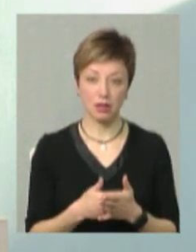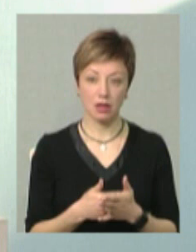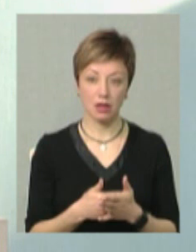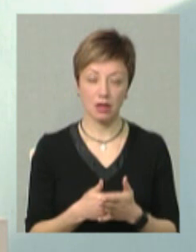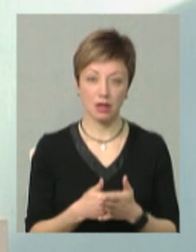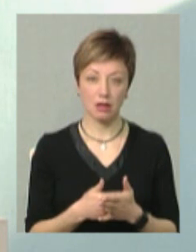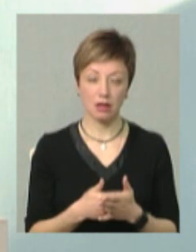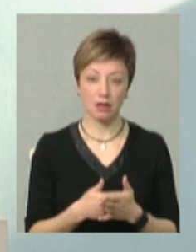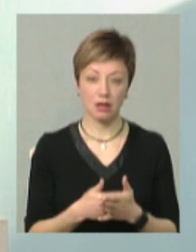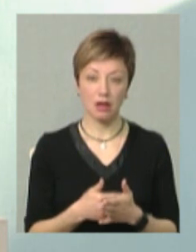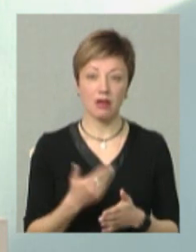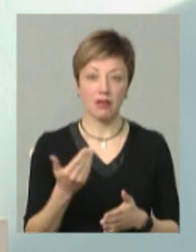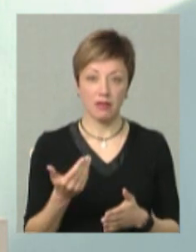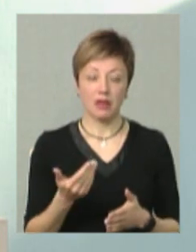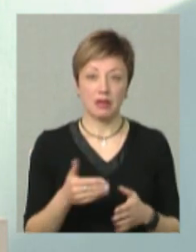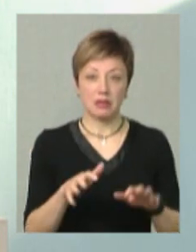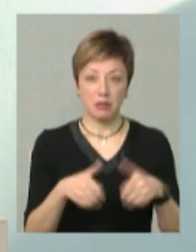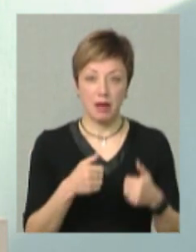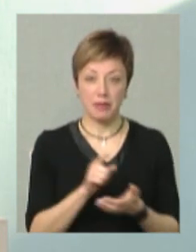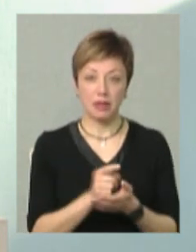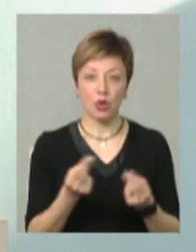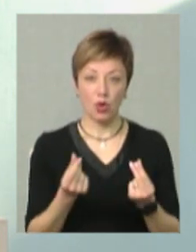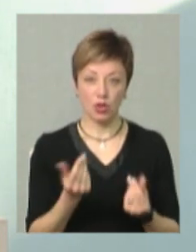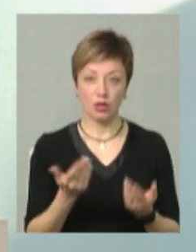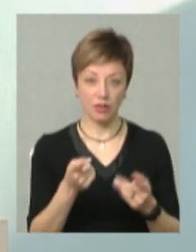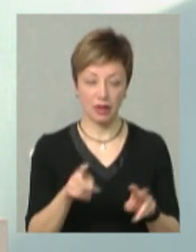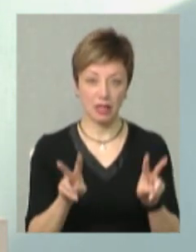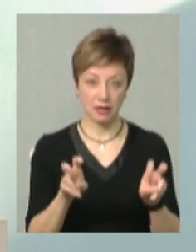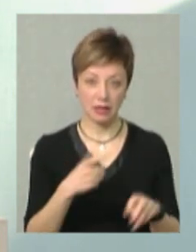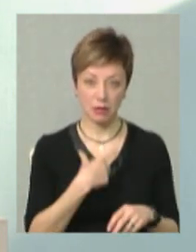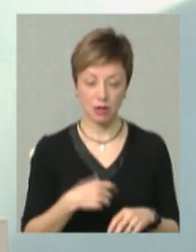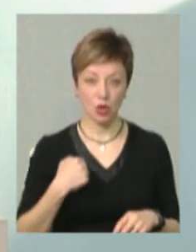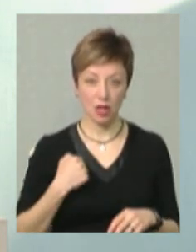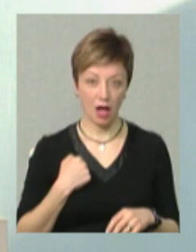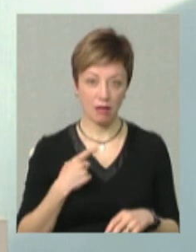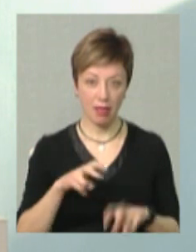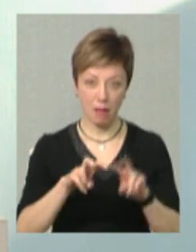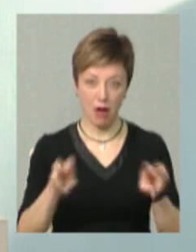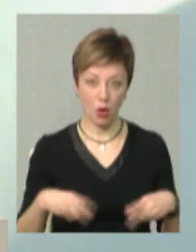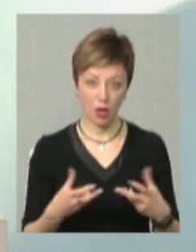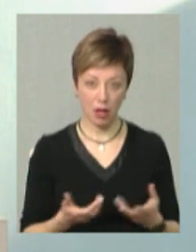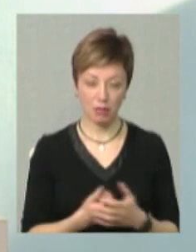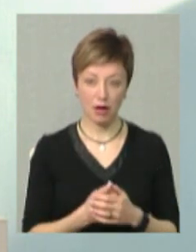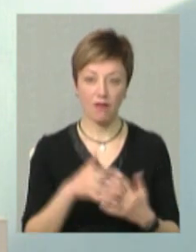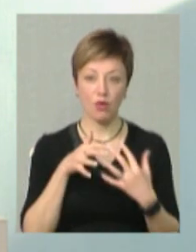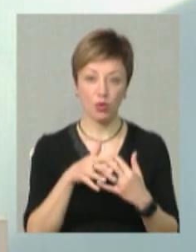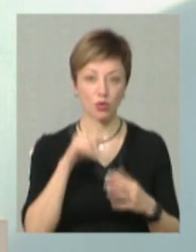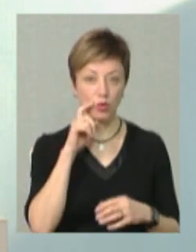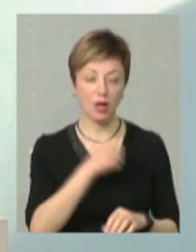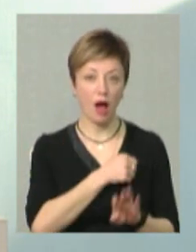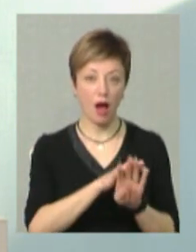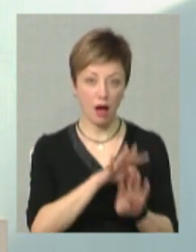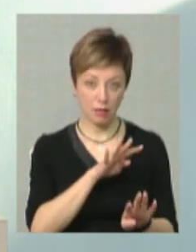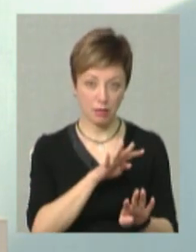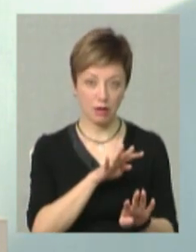його пряма мова: ви взяли та забрали пенсійні гроші, якщо ви називаєте себе солдатами, а не мародерами, воюєте з українською армією